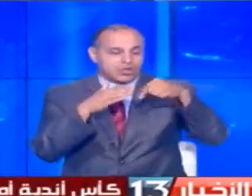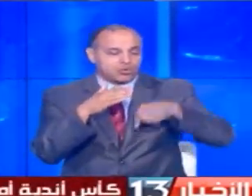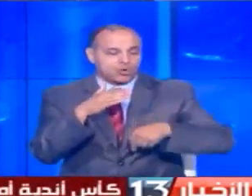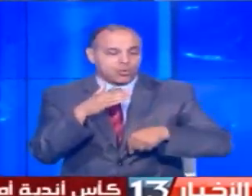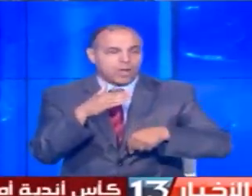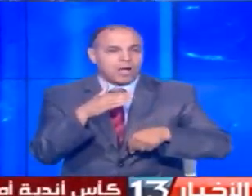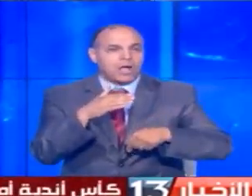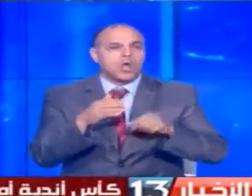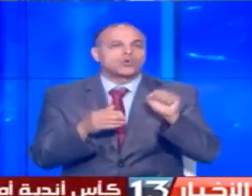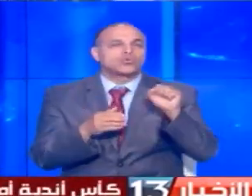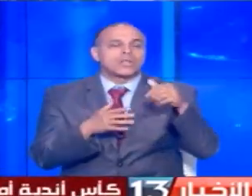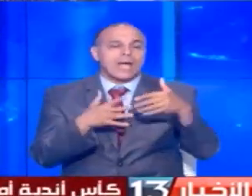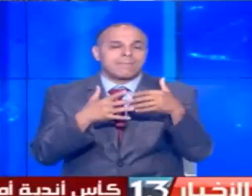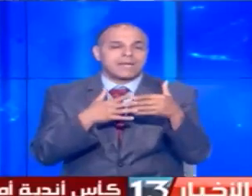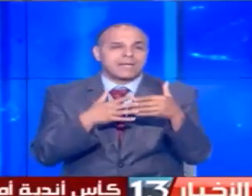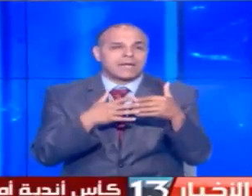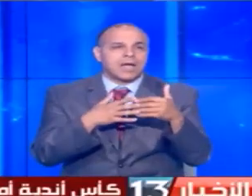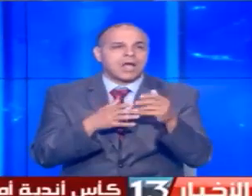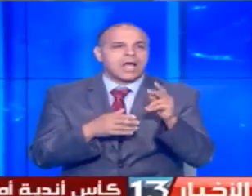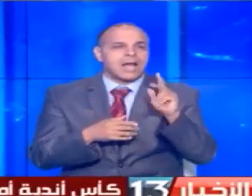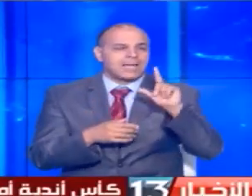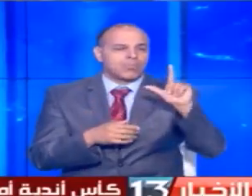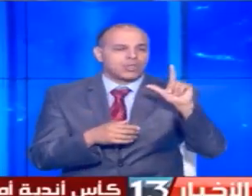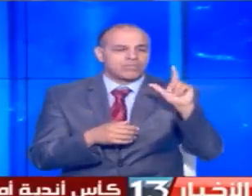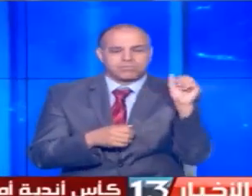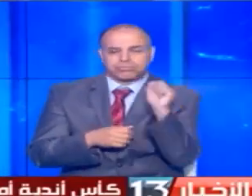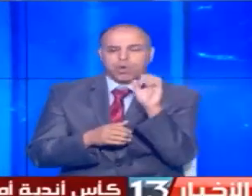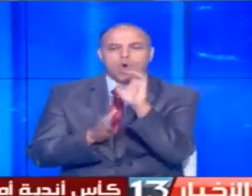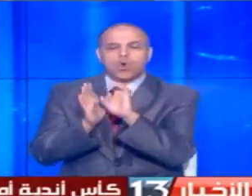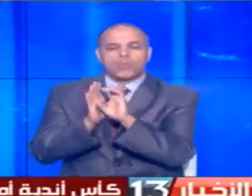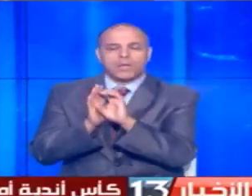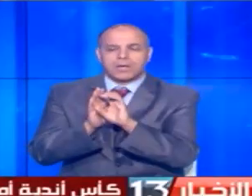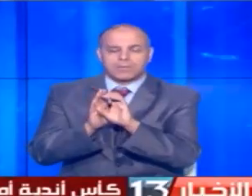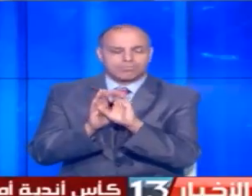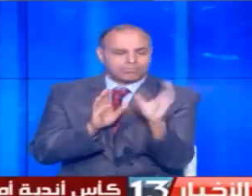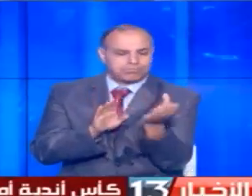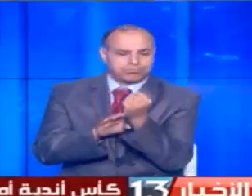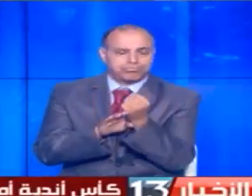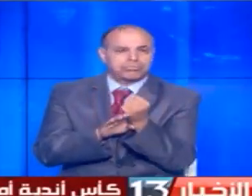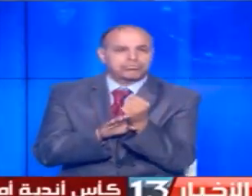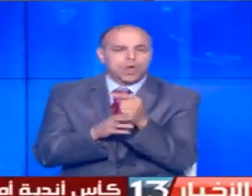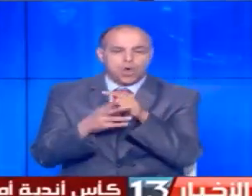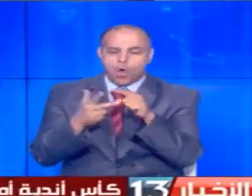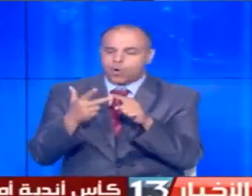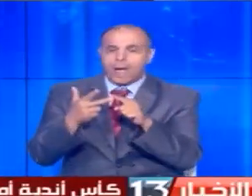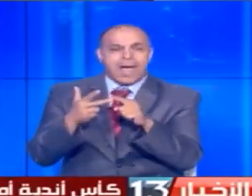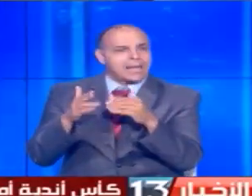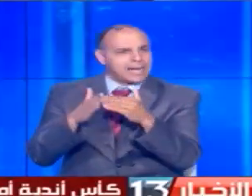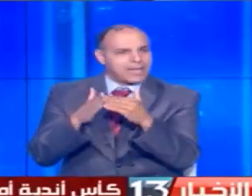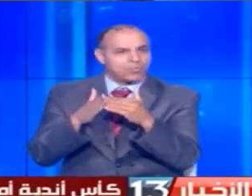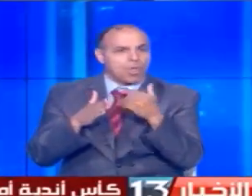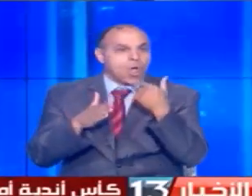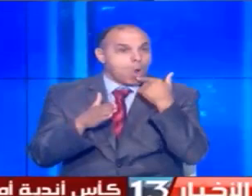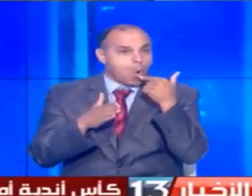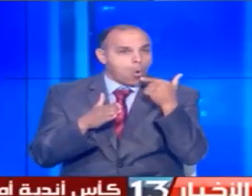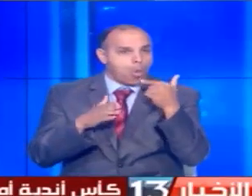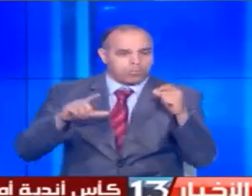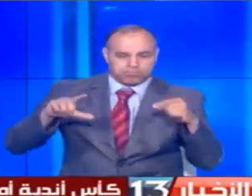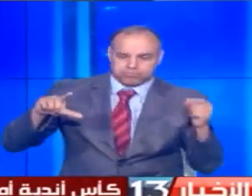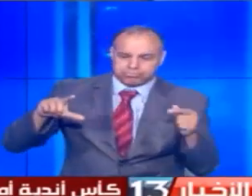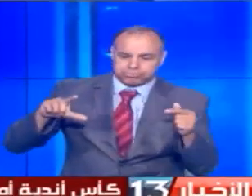كوبا سوداميريكانا، حيث انتزع ديبورتيفو كالي الكولومبية ورقة العبور نحو ربع نهائي إثر تغلبه بركلات